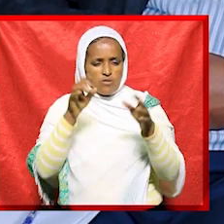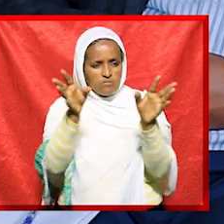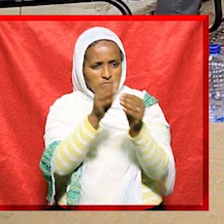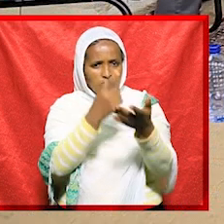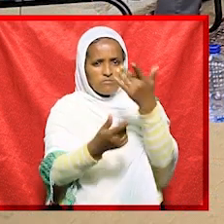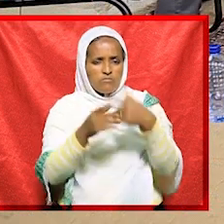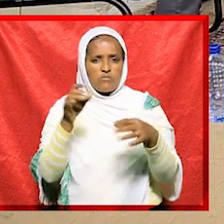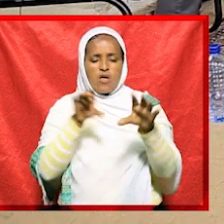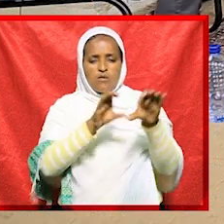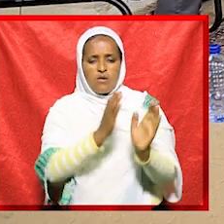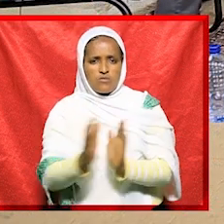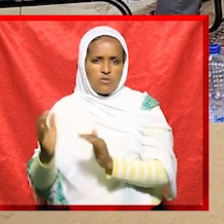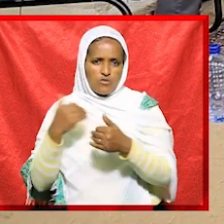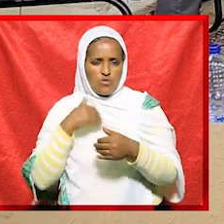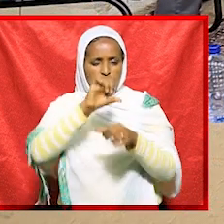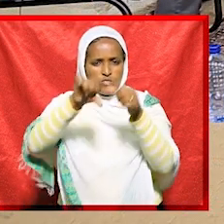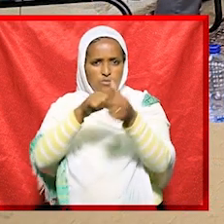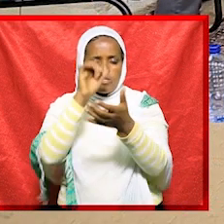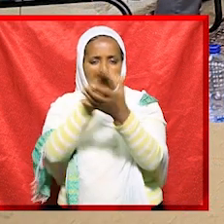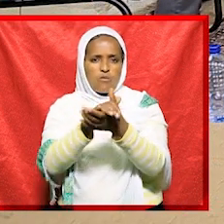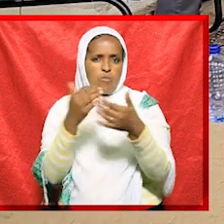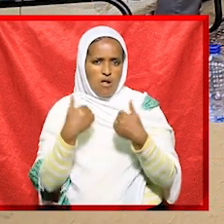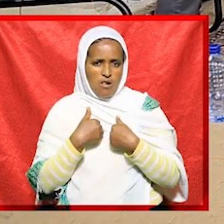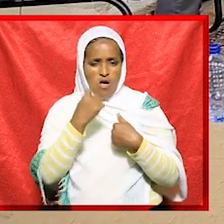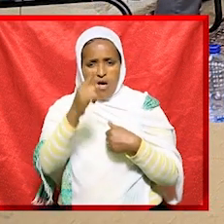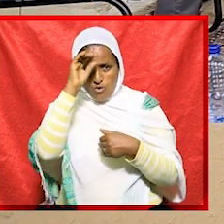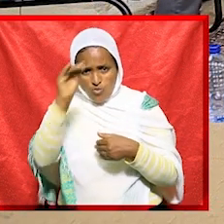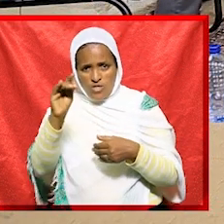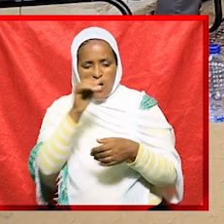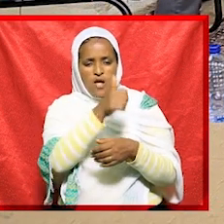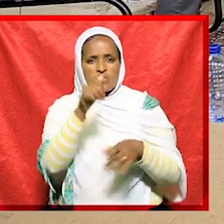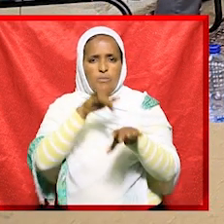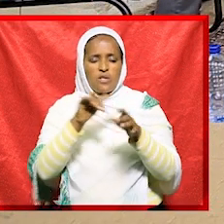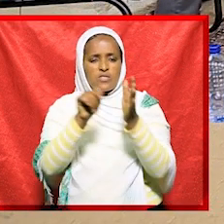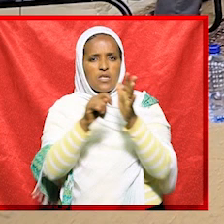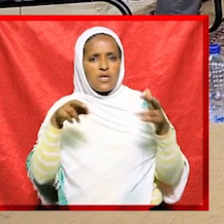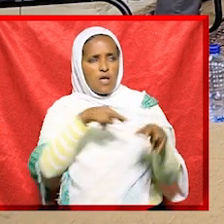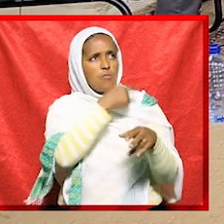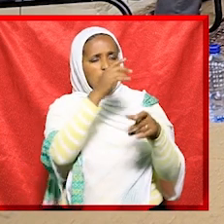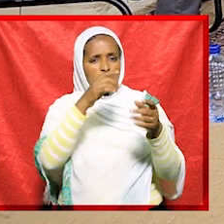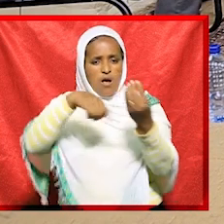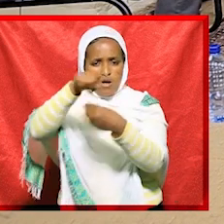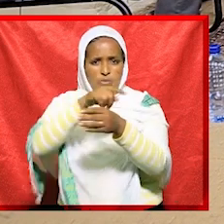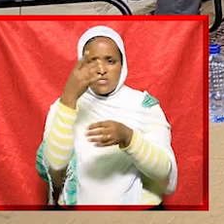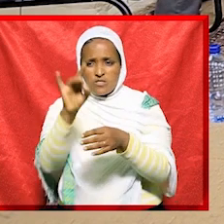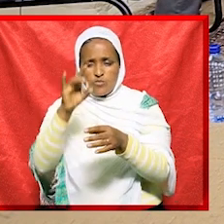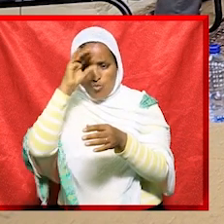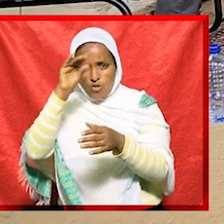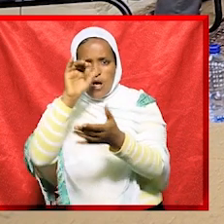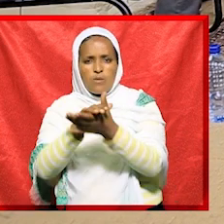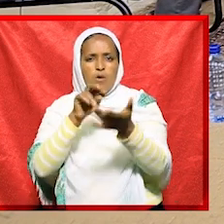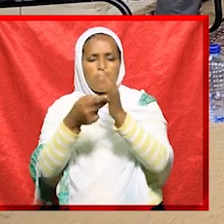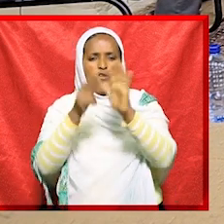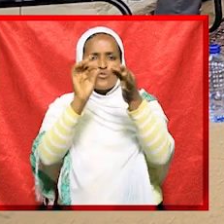ያደርጋሉ፣ ፓርቲ እርስ በርሳቸው እኮ ይጋባሉ። አንድ ወንድ አዲስ አበባ ላይ ተክለ ሃይማኖት አካባቢ 18 ወንድ አገባ ማለት